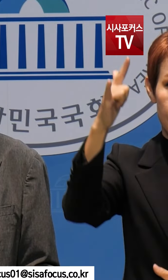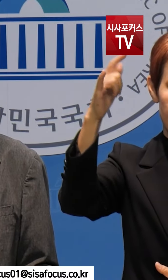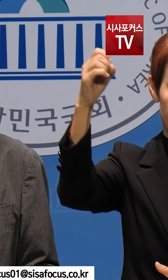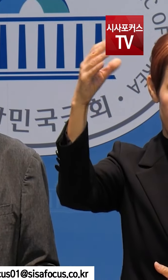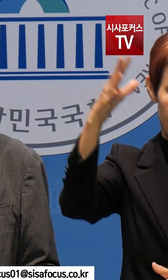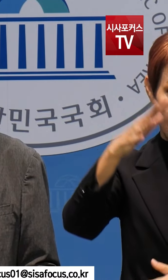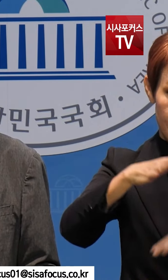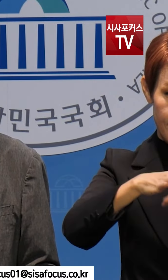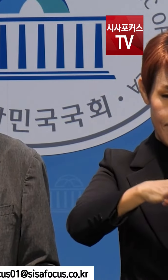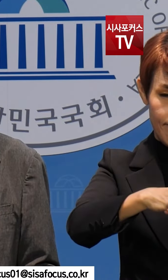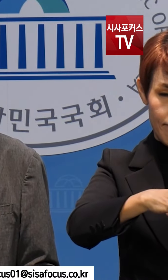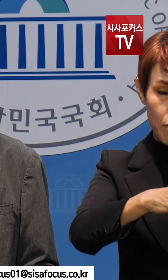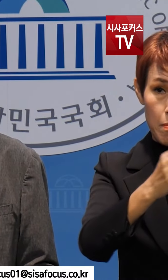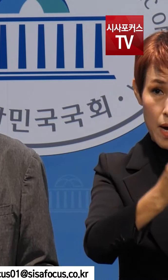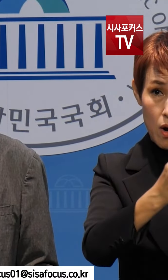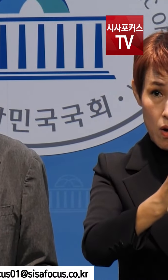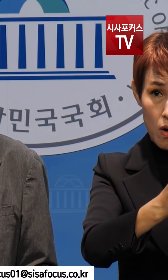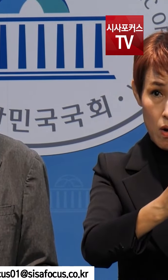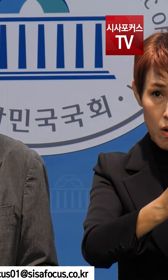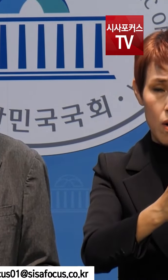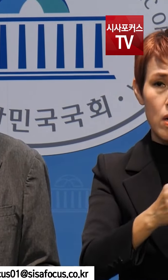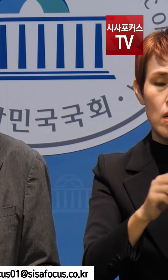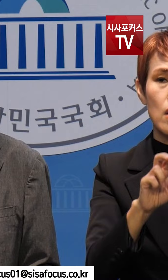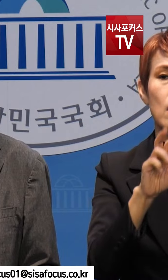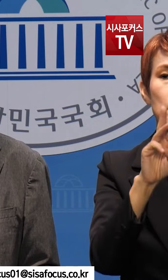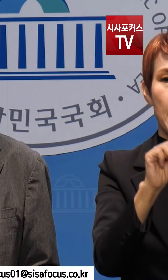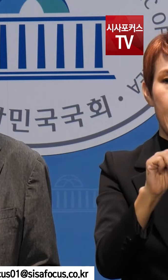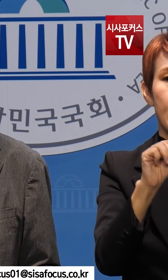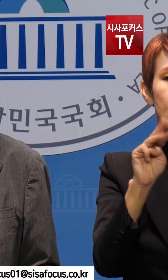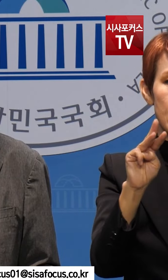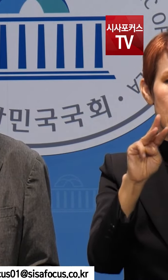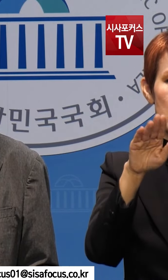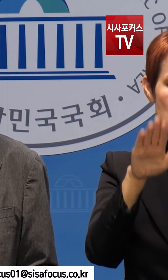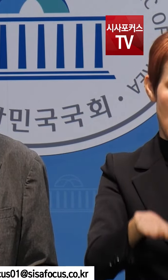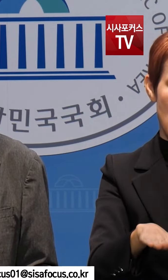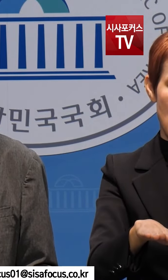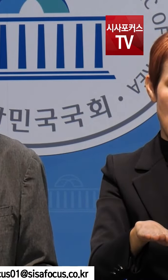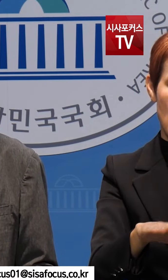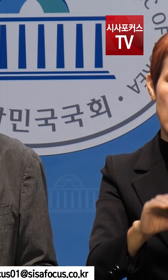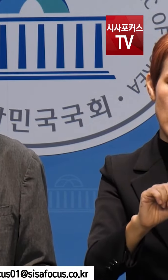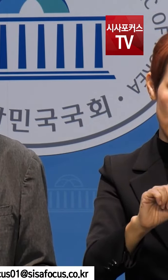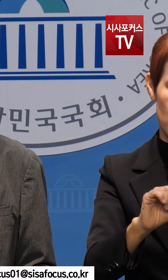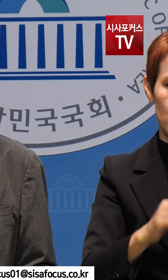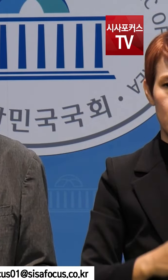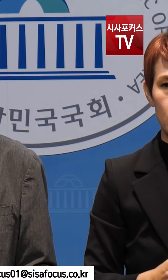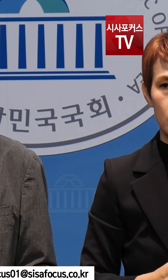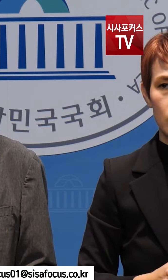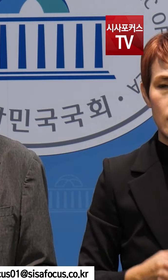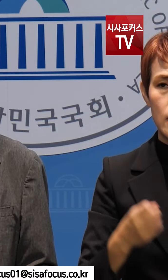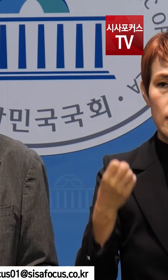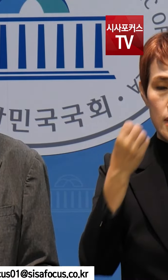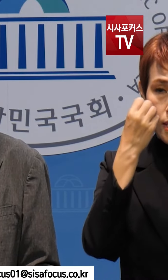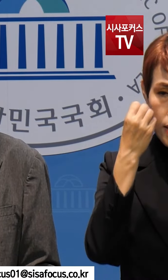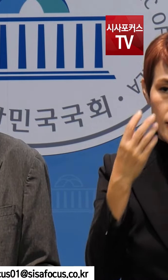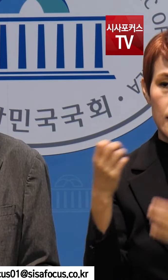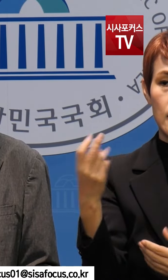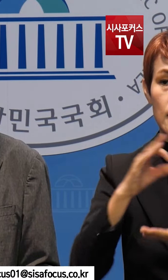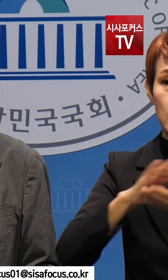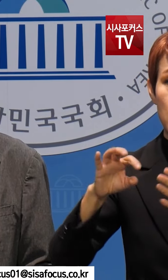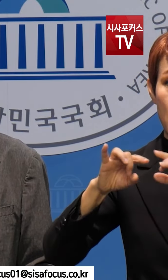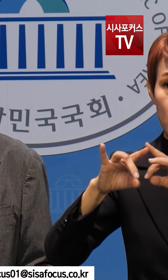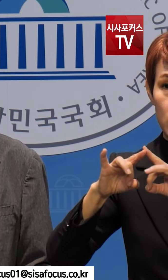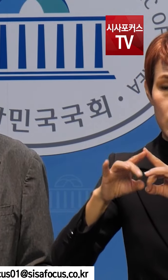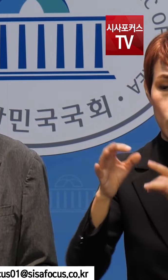설치시이 비 용량도 1메가 이하 소규모 태양광이 대부분일 것입니다 신재생 에너지 투자는